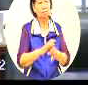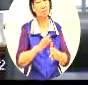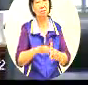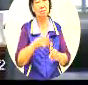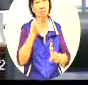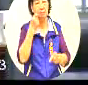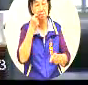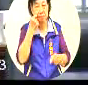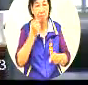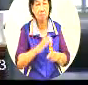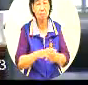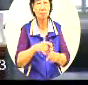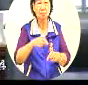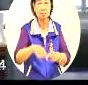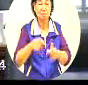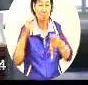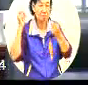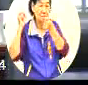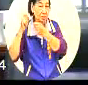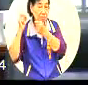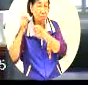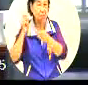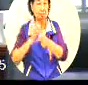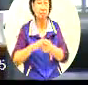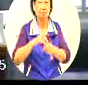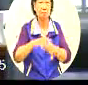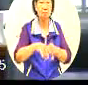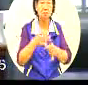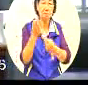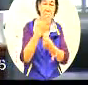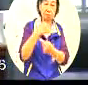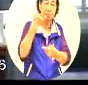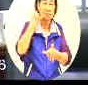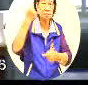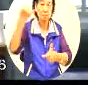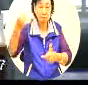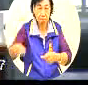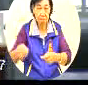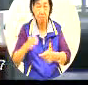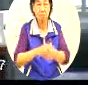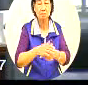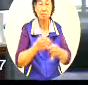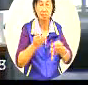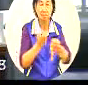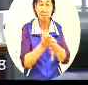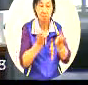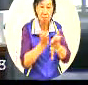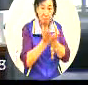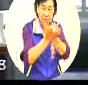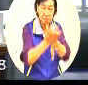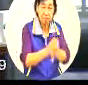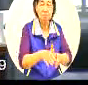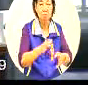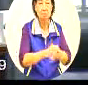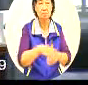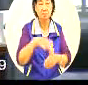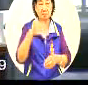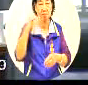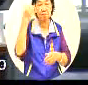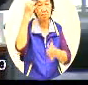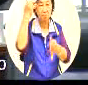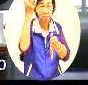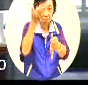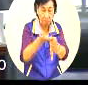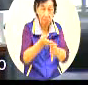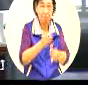近期的部分要解决要解决我们基金坐船的困扰。第一个部分在我们最近的当解决的是说，在尖峰时段上